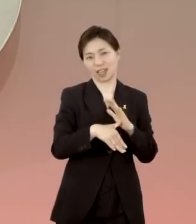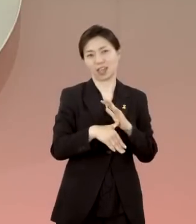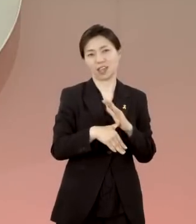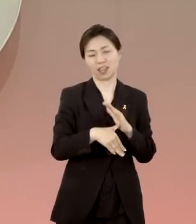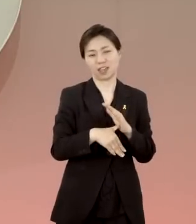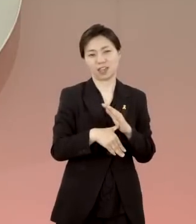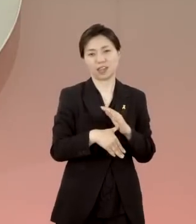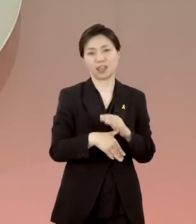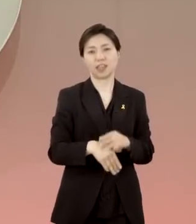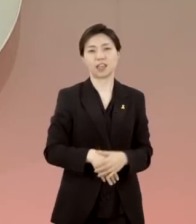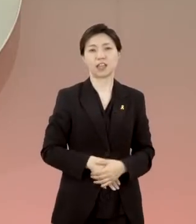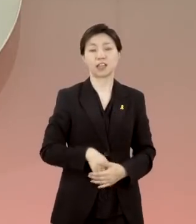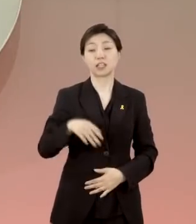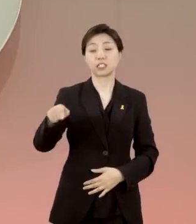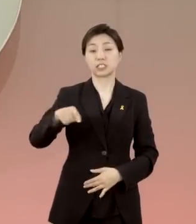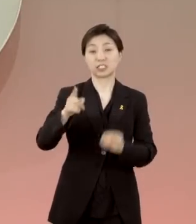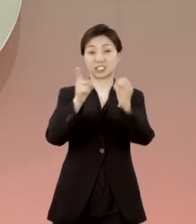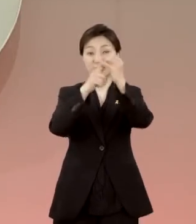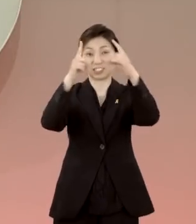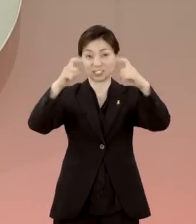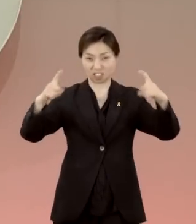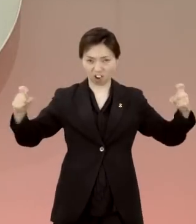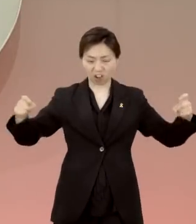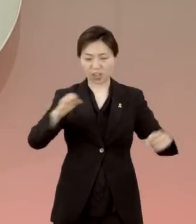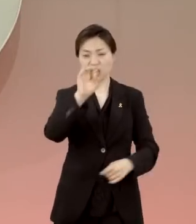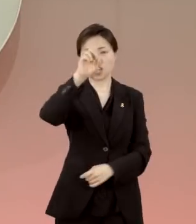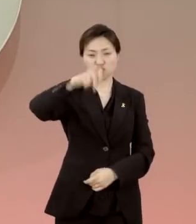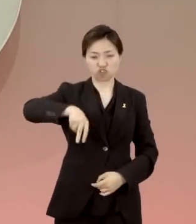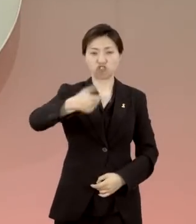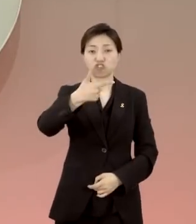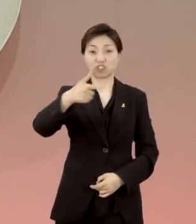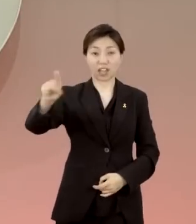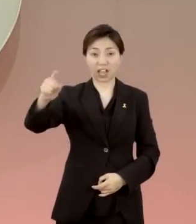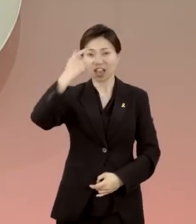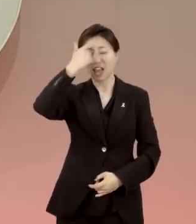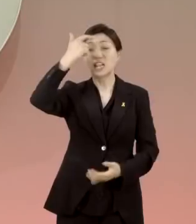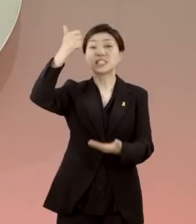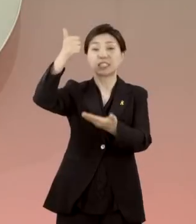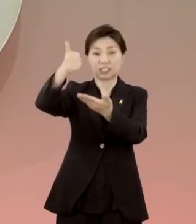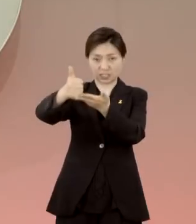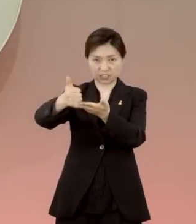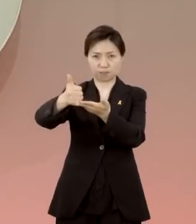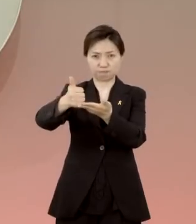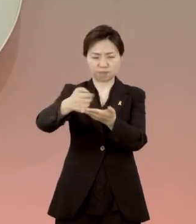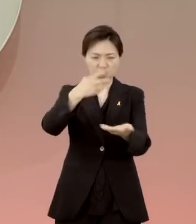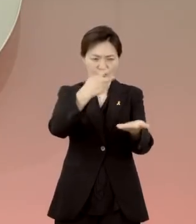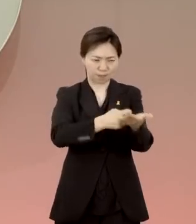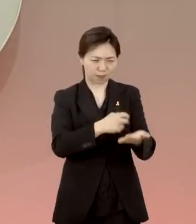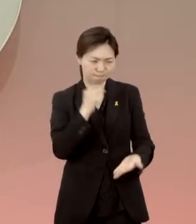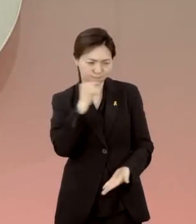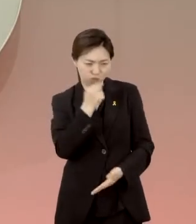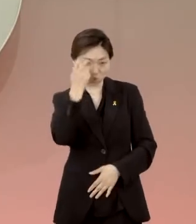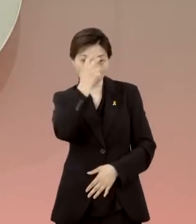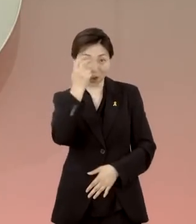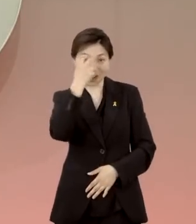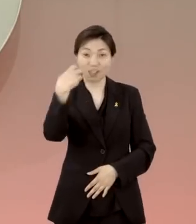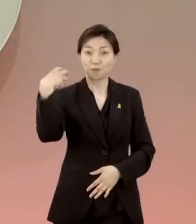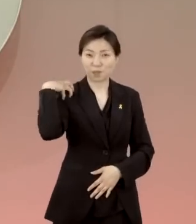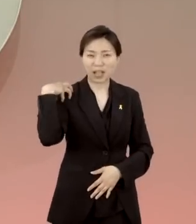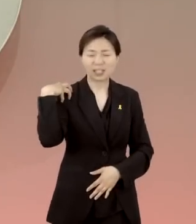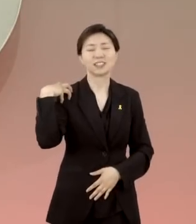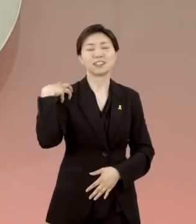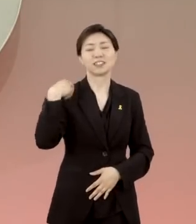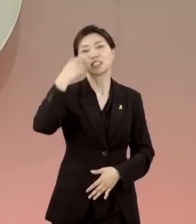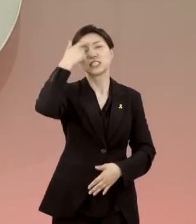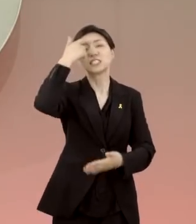안거에 들어가면서 그 사찰의 유나스니 법도를 담당하고 규율을